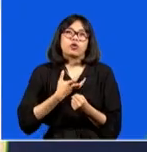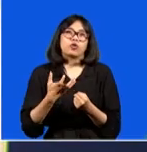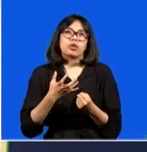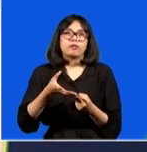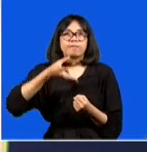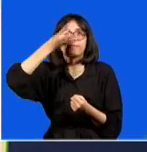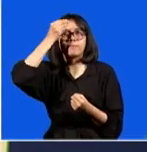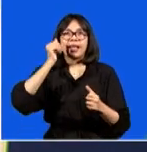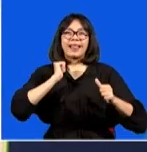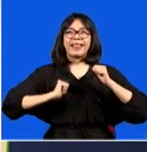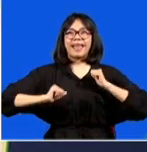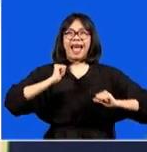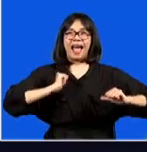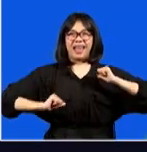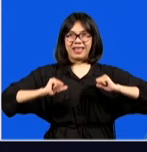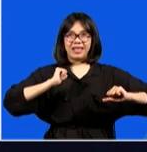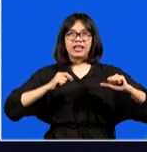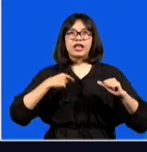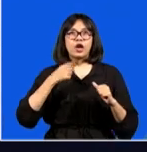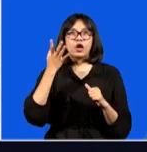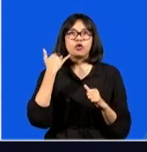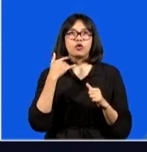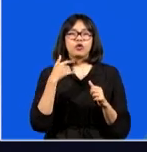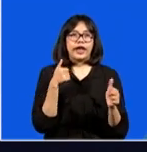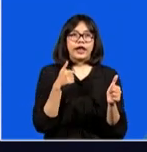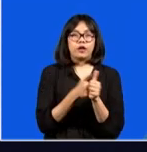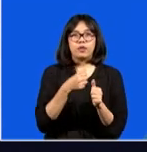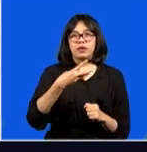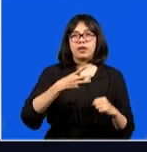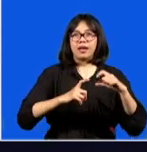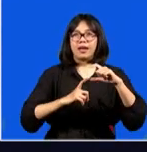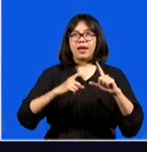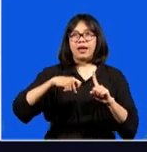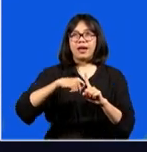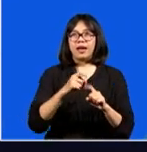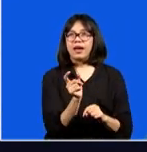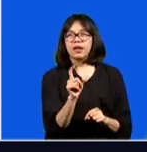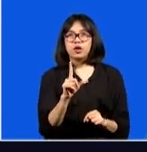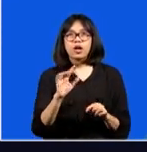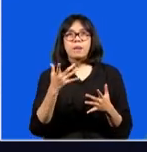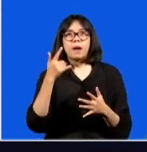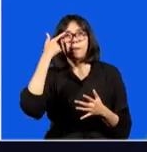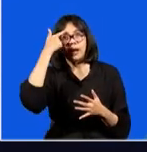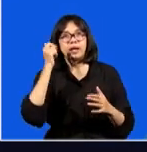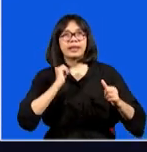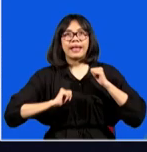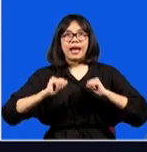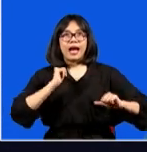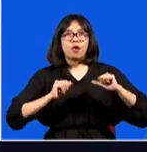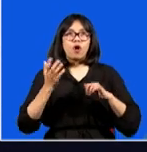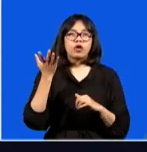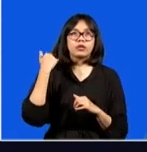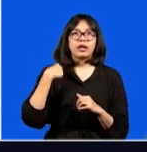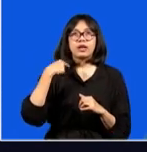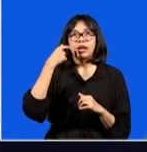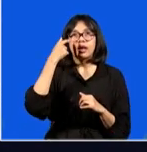saya Saya dulu hobi besarnya ekskul saya itu teater dan saya juga mengambil mata pelajaran teater di IB waktu itu